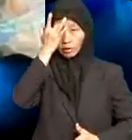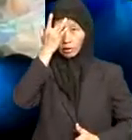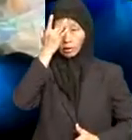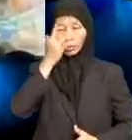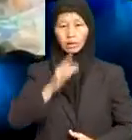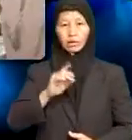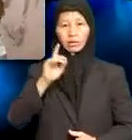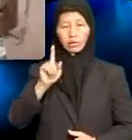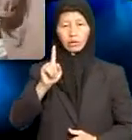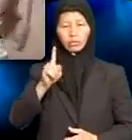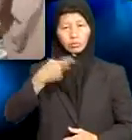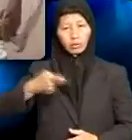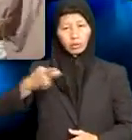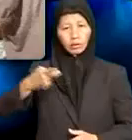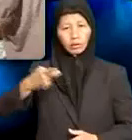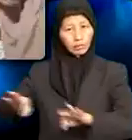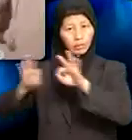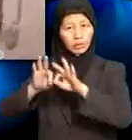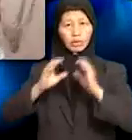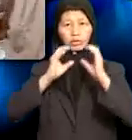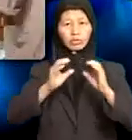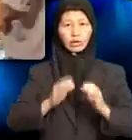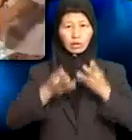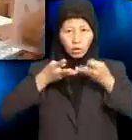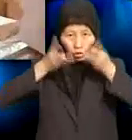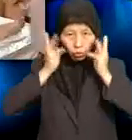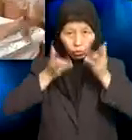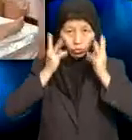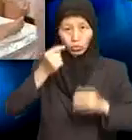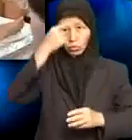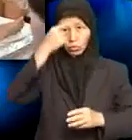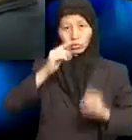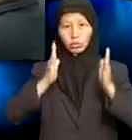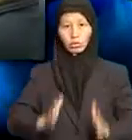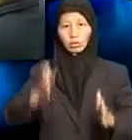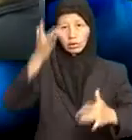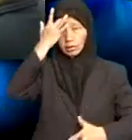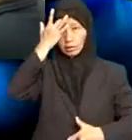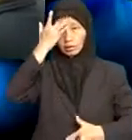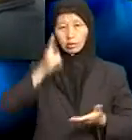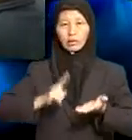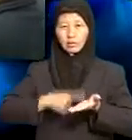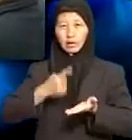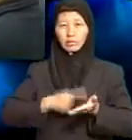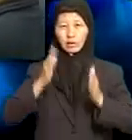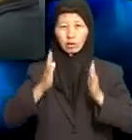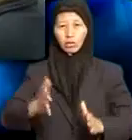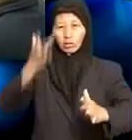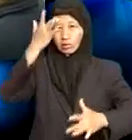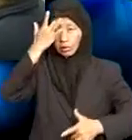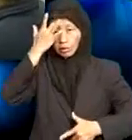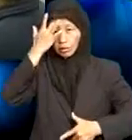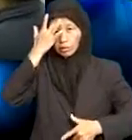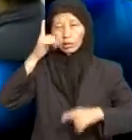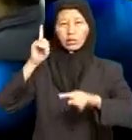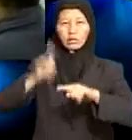tidak kurang pentingnya ialah cara wuduk bagi orang yang sakit. Kadang-kadang orang yang sakit itu